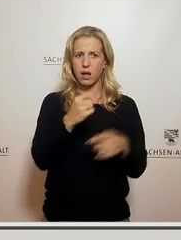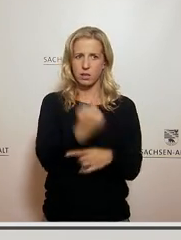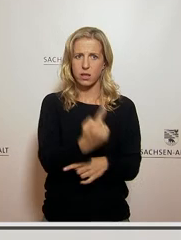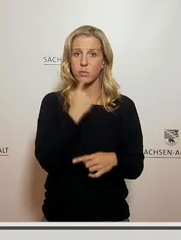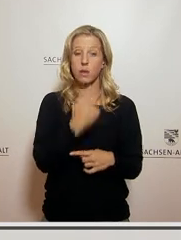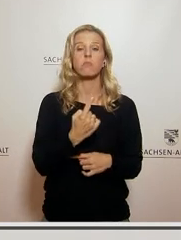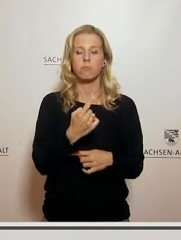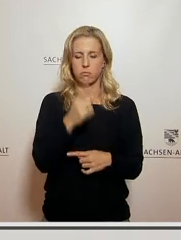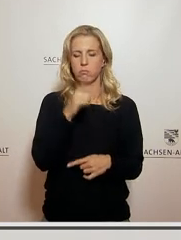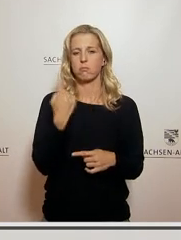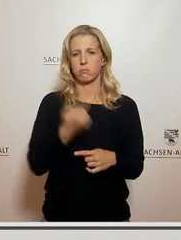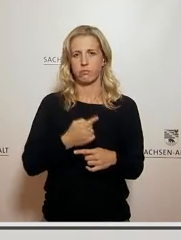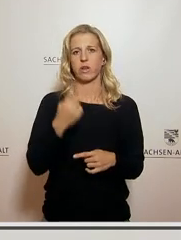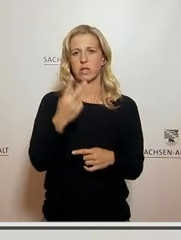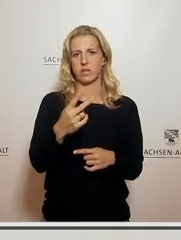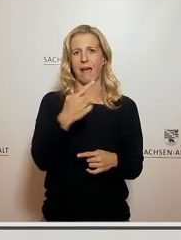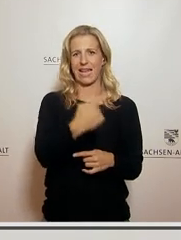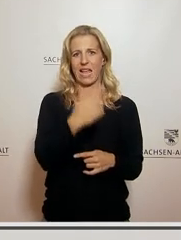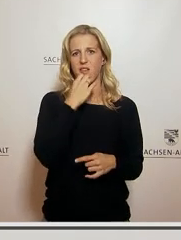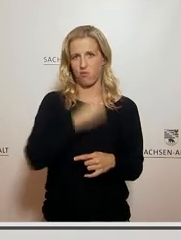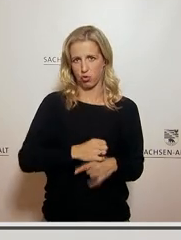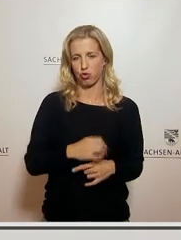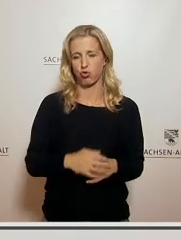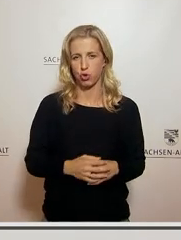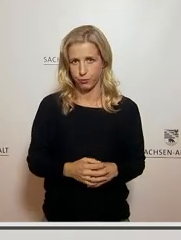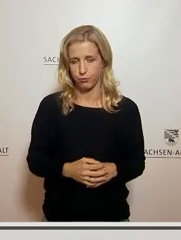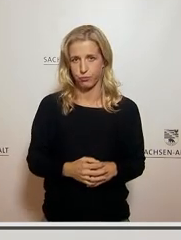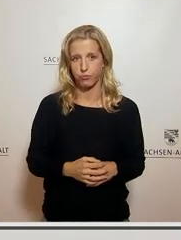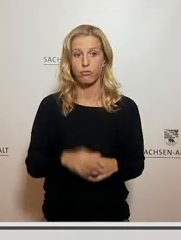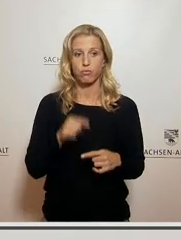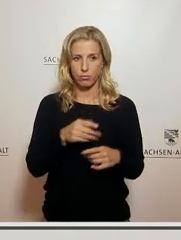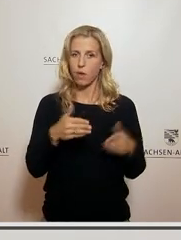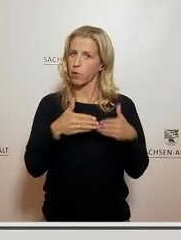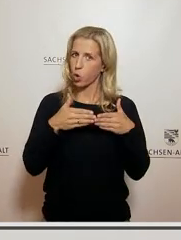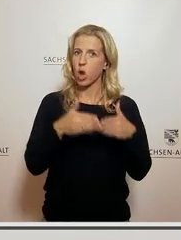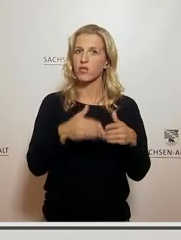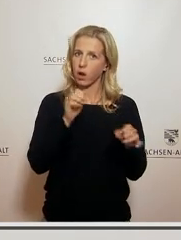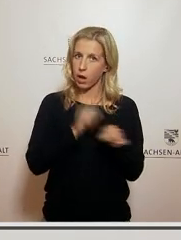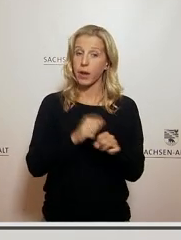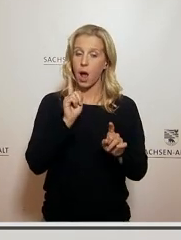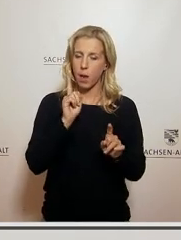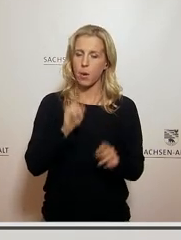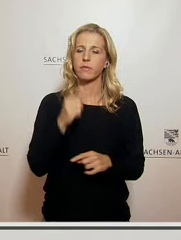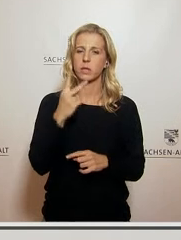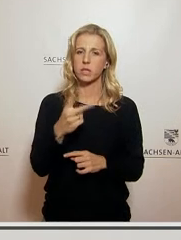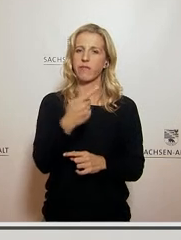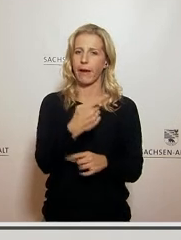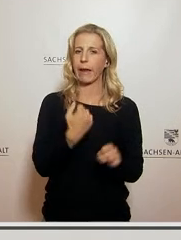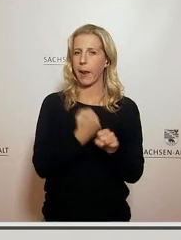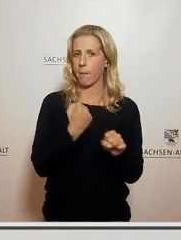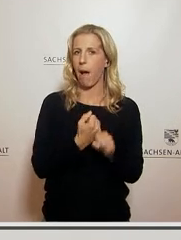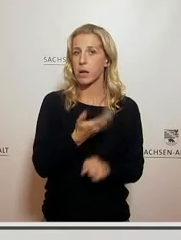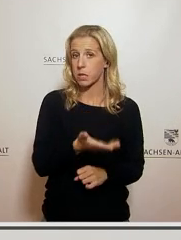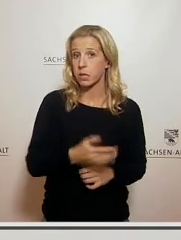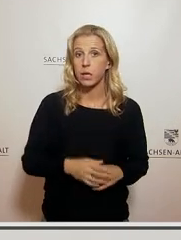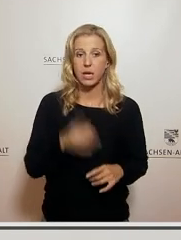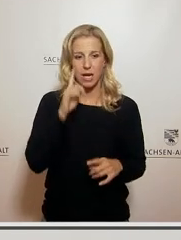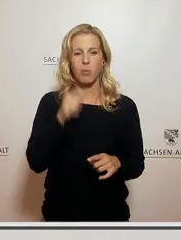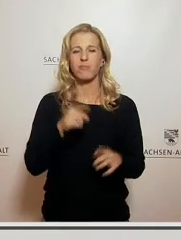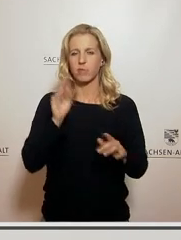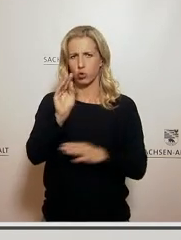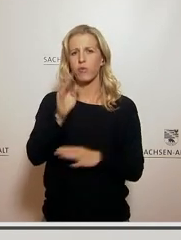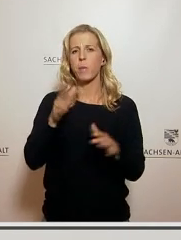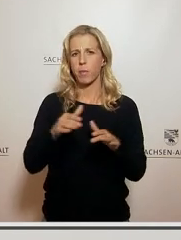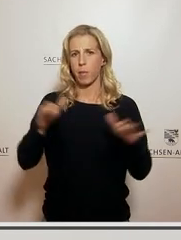mit 2G auf so eine Kreuzfahrt zu gehen. Ich glaube, das wird sich mehr und mehr